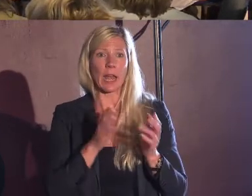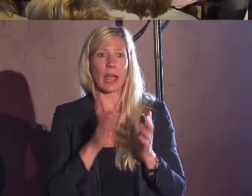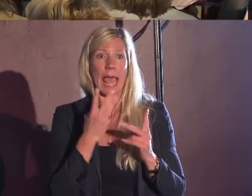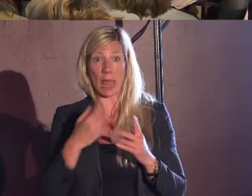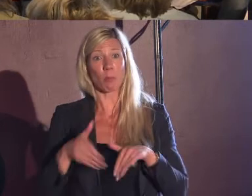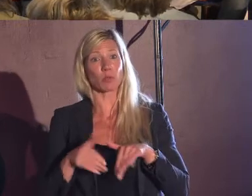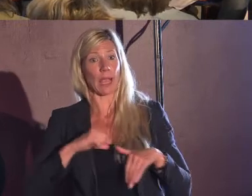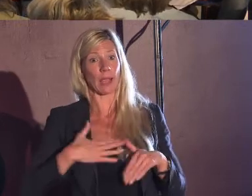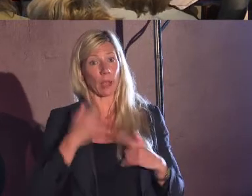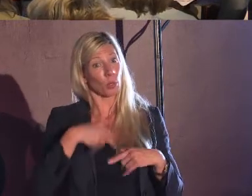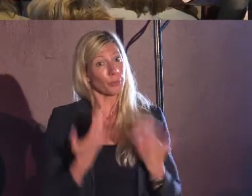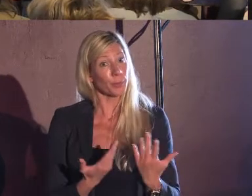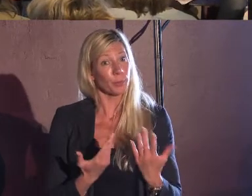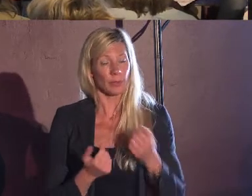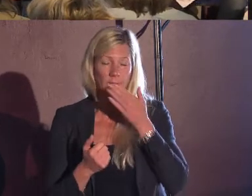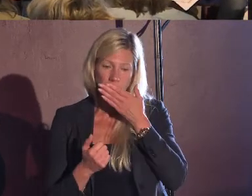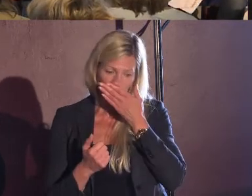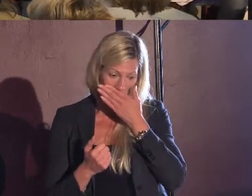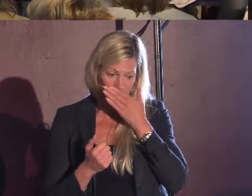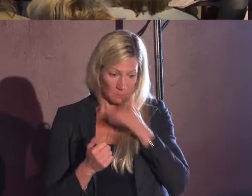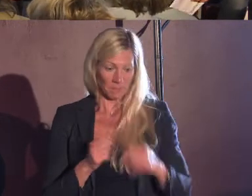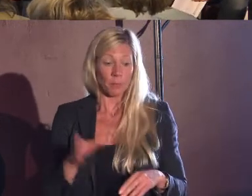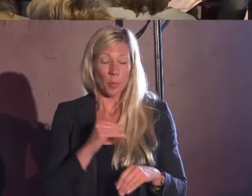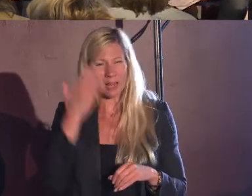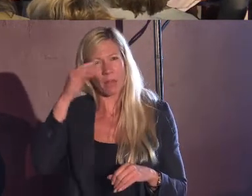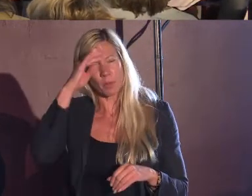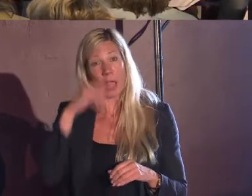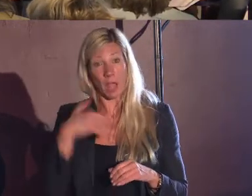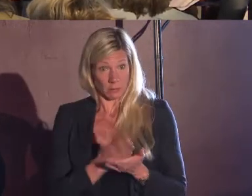då, så där kan man ju säga att stämmer den här bilden